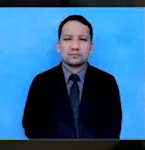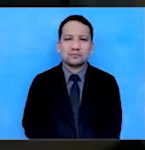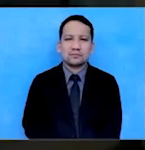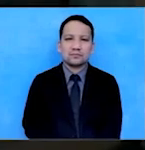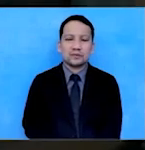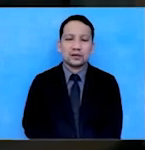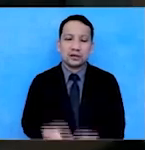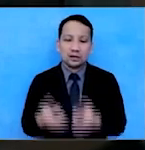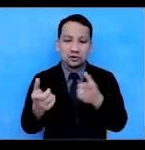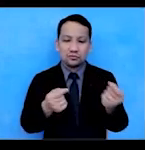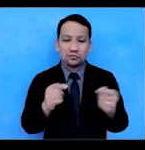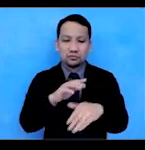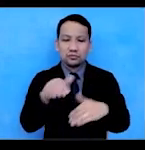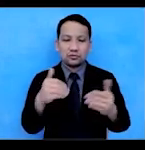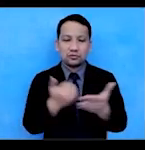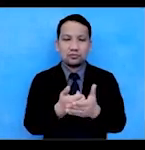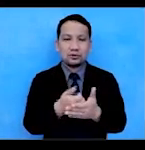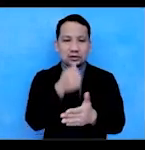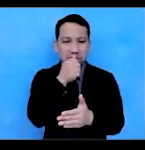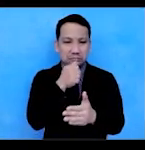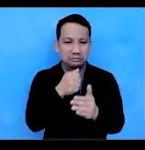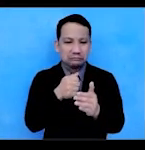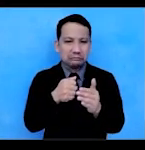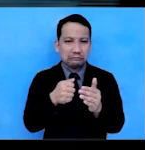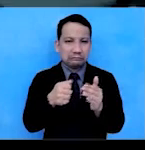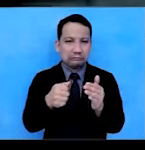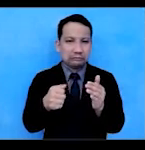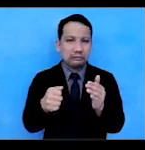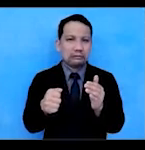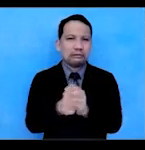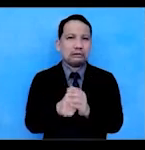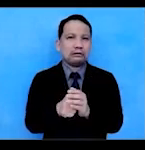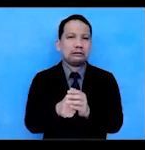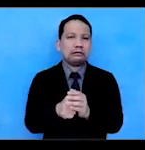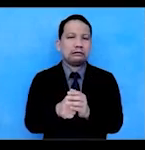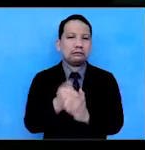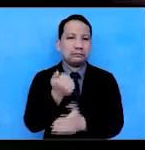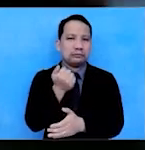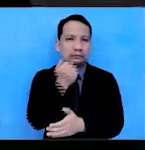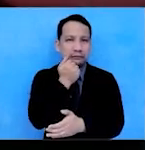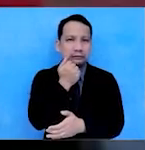Gagawin ang lahat para itago ang kanilang baho.